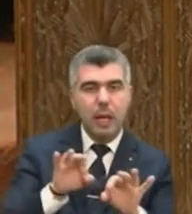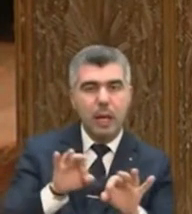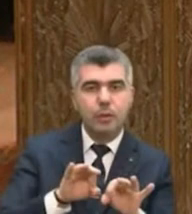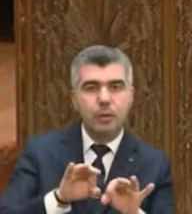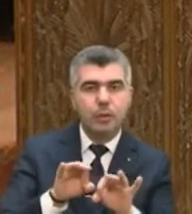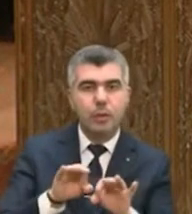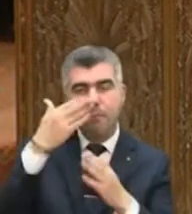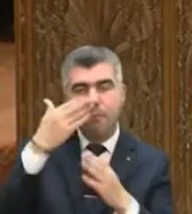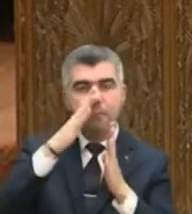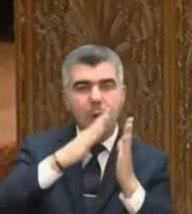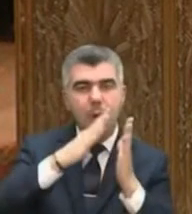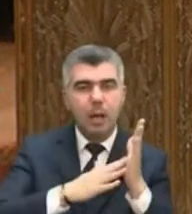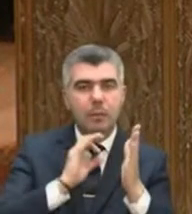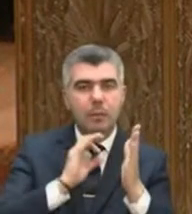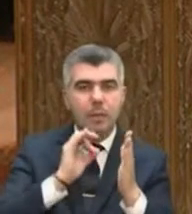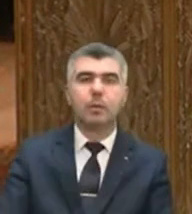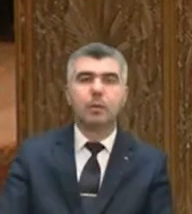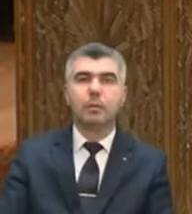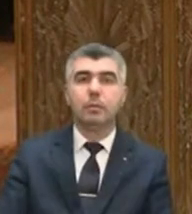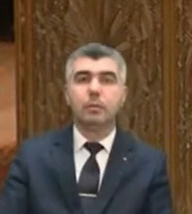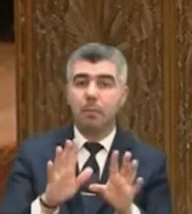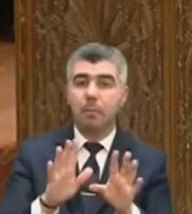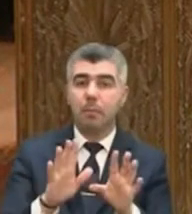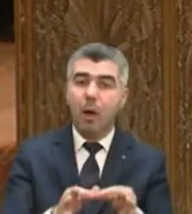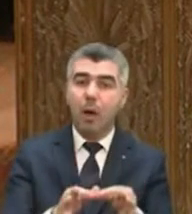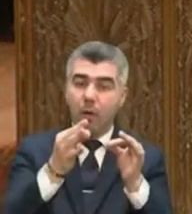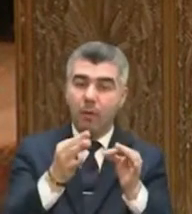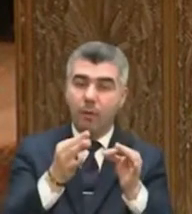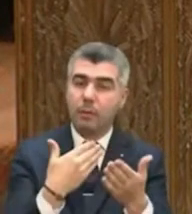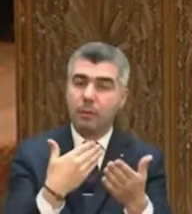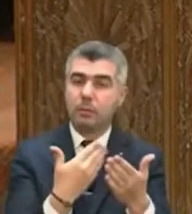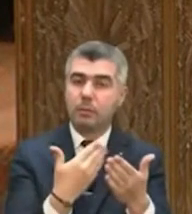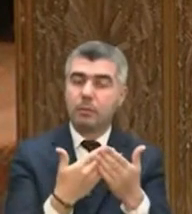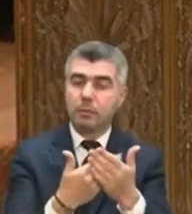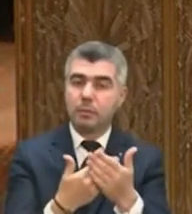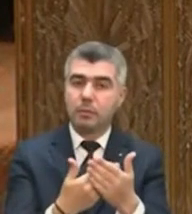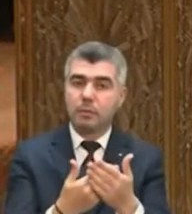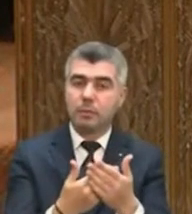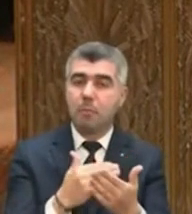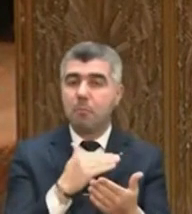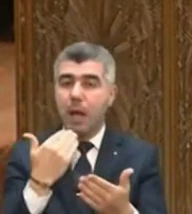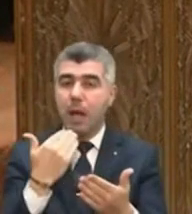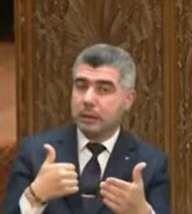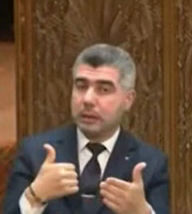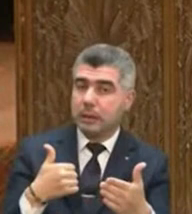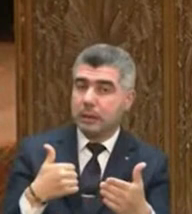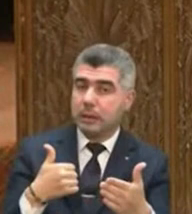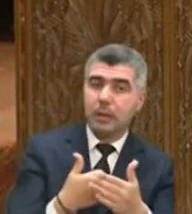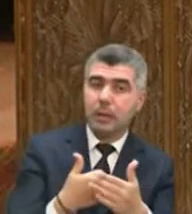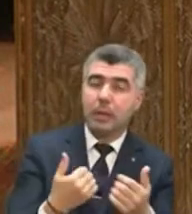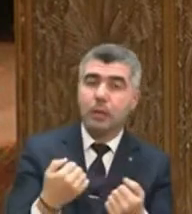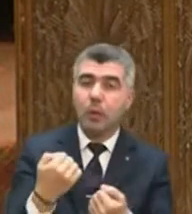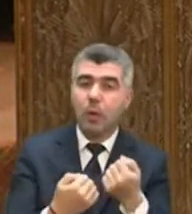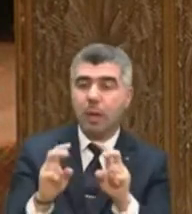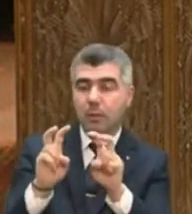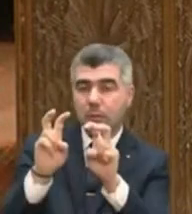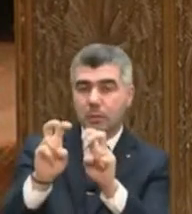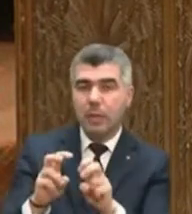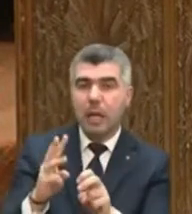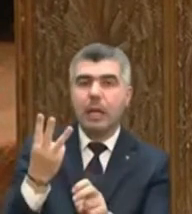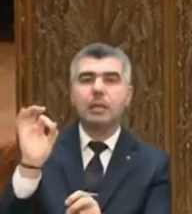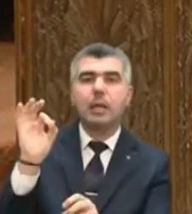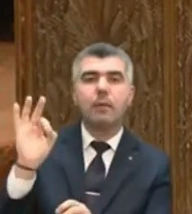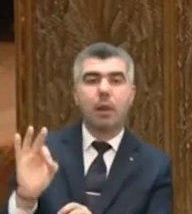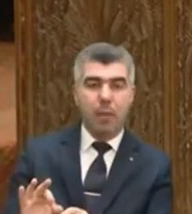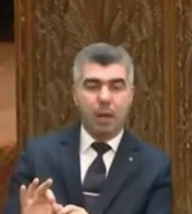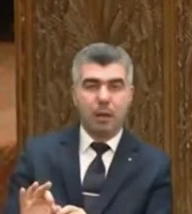للسلامة الطرقية. ولكن ملي تنحلوا هذه الإحصائيات تيتبين أن نسبة القتلى في فئة مستعملي السيارات تقلص ب 30%، في